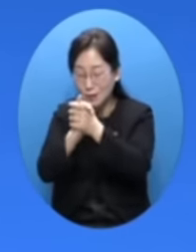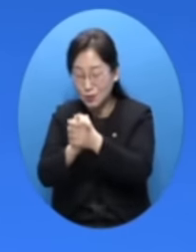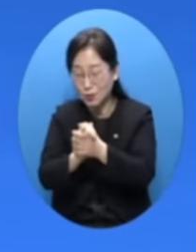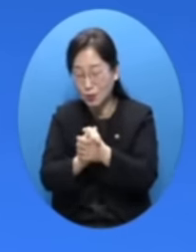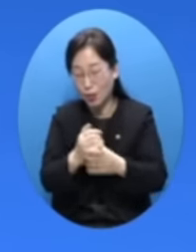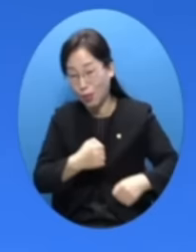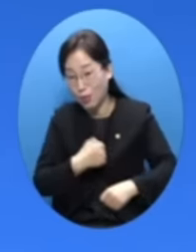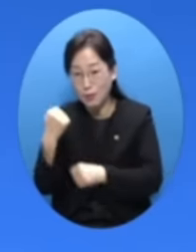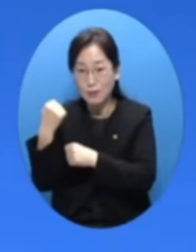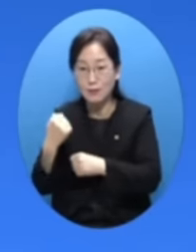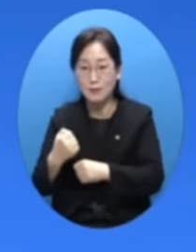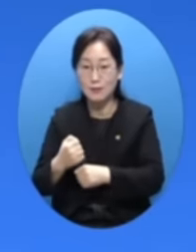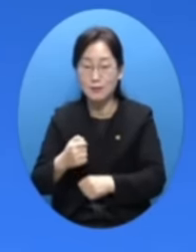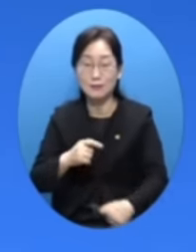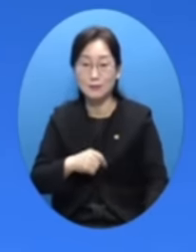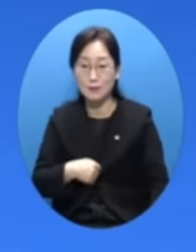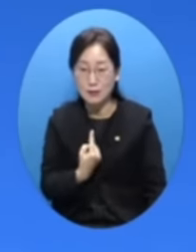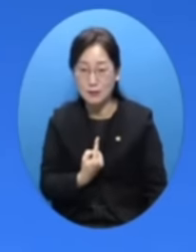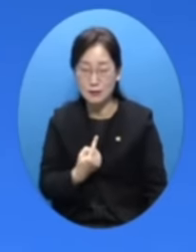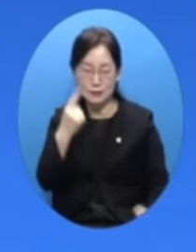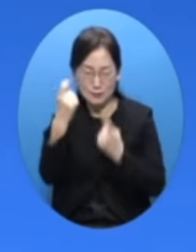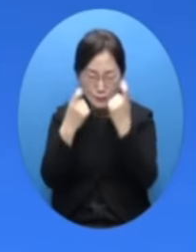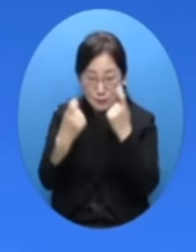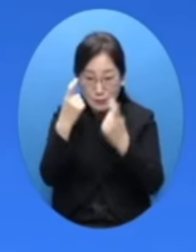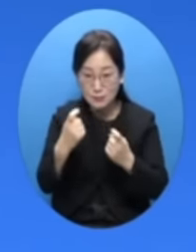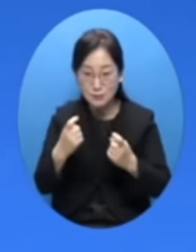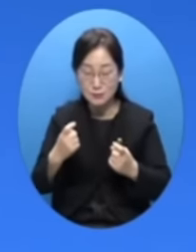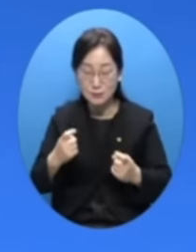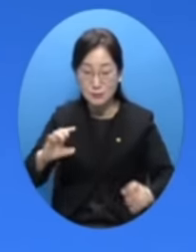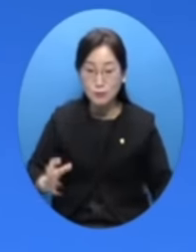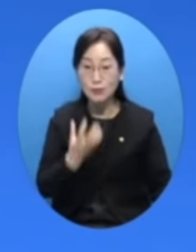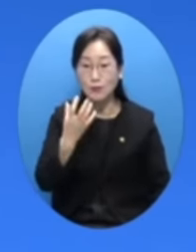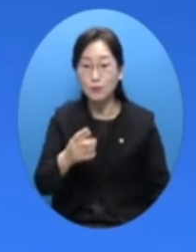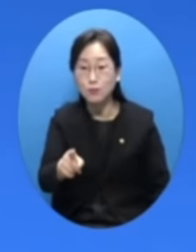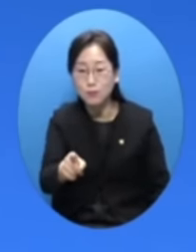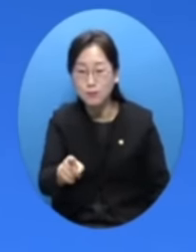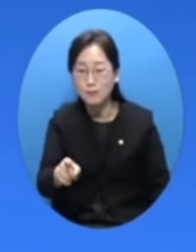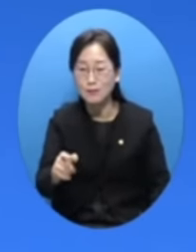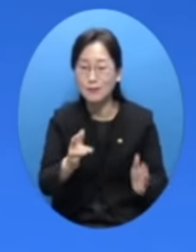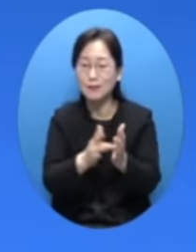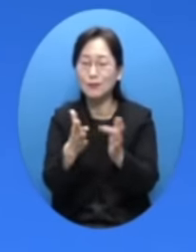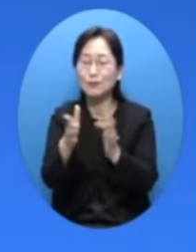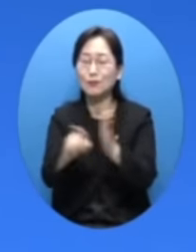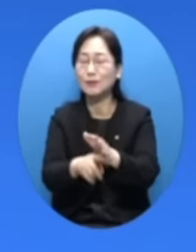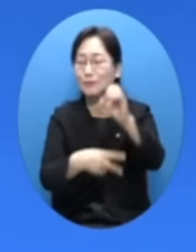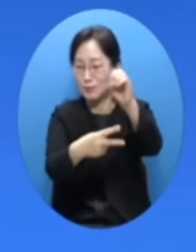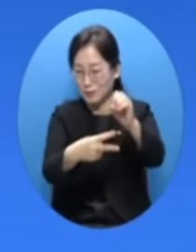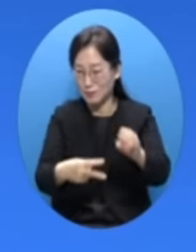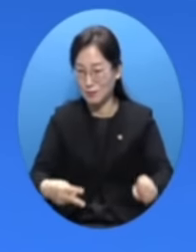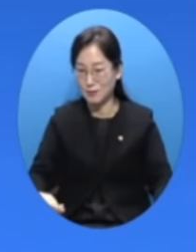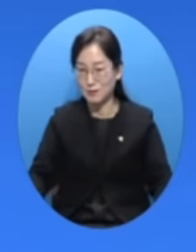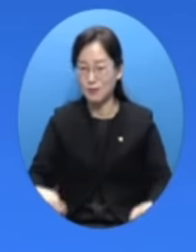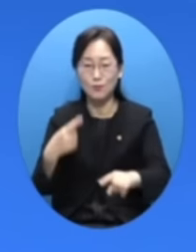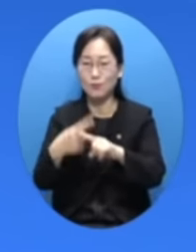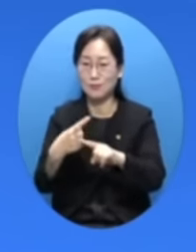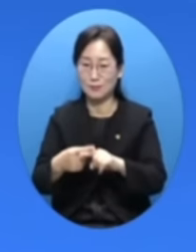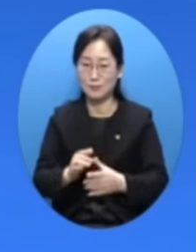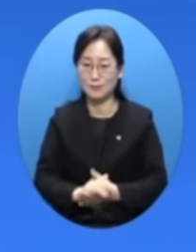아니하고 자기 성질만 부리고 있으면 그 예수를 잘 믿는 것이 아닙니다. 믿음이 없는 생활을 하는